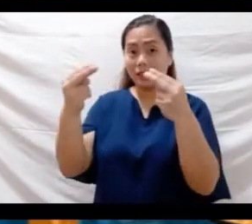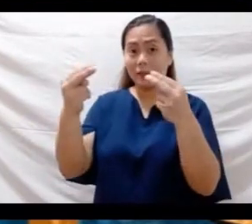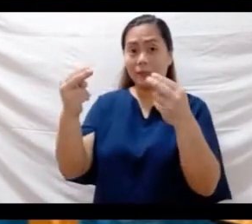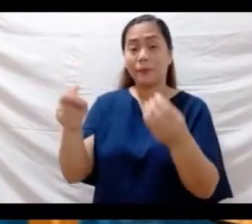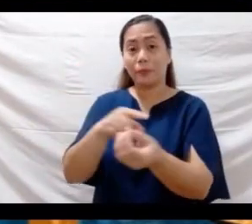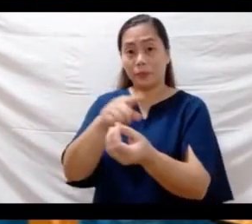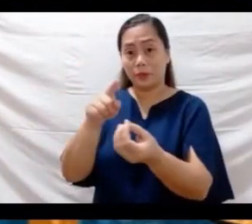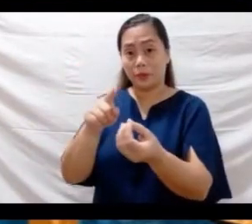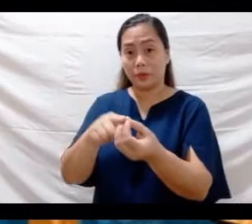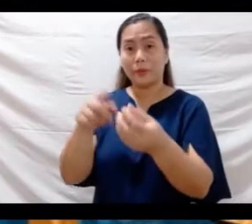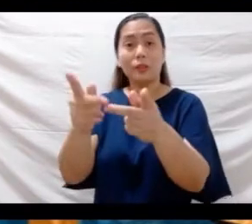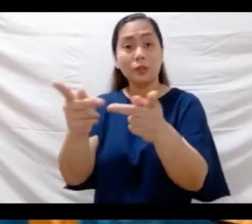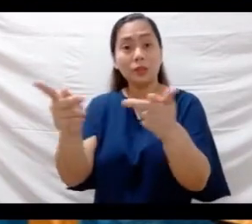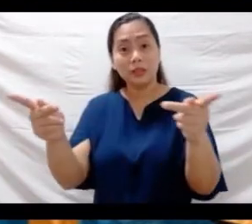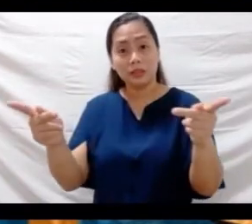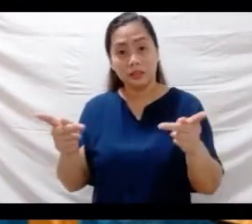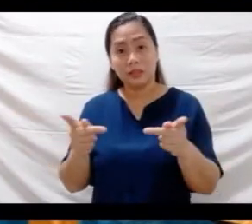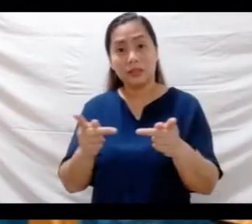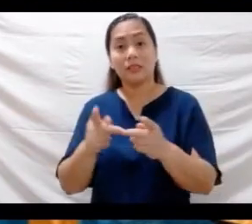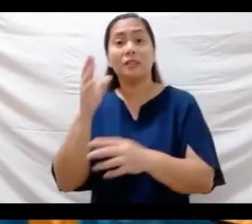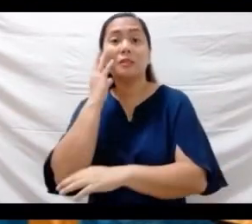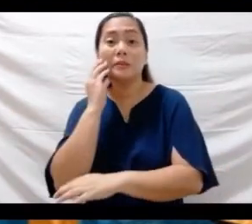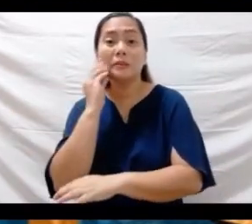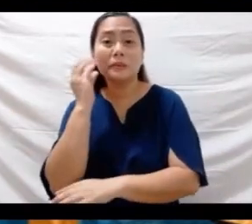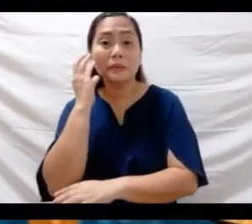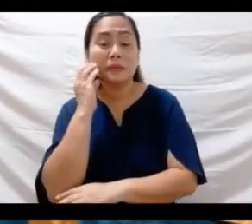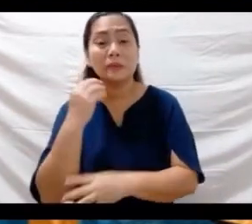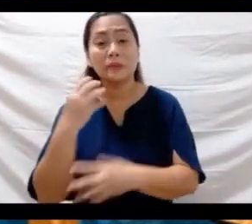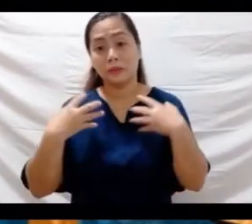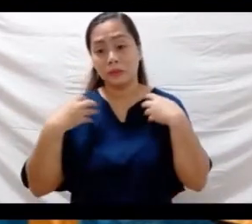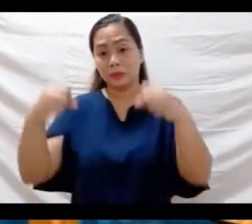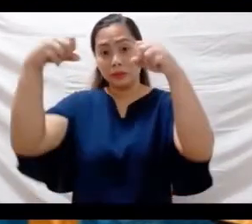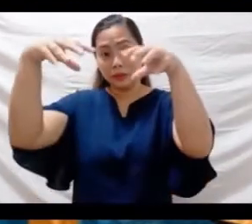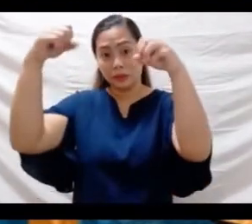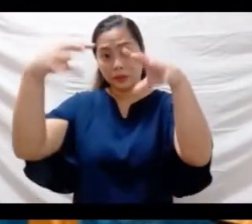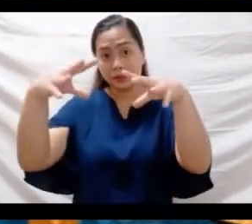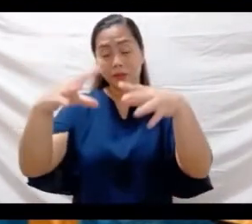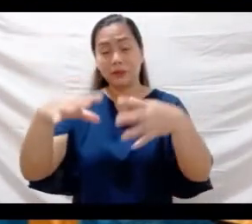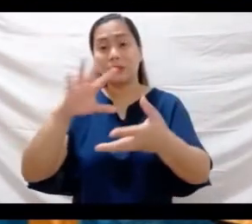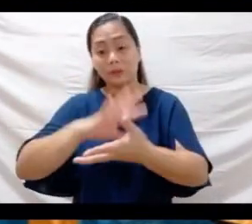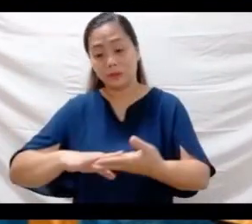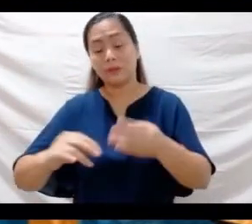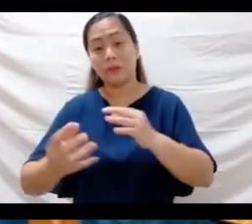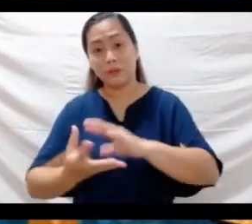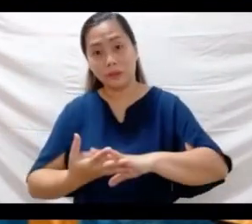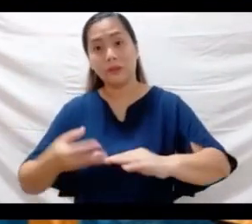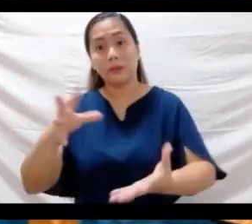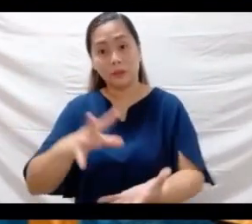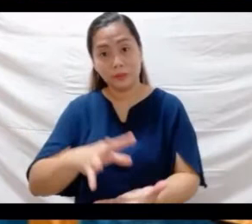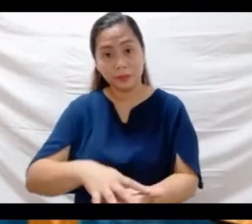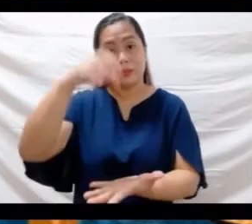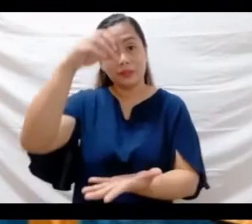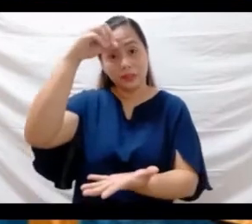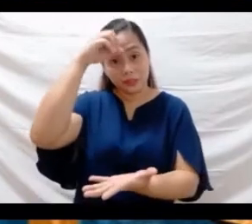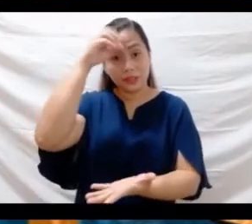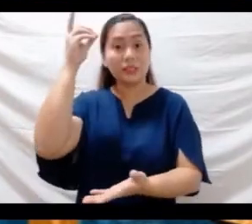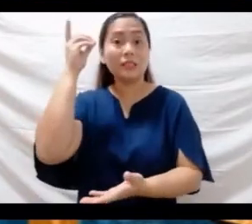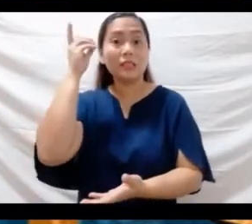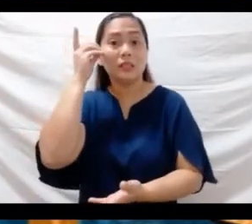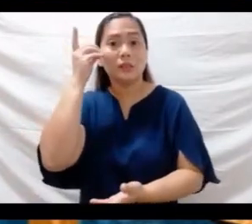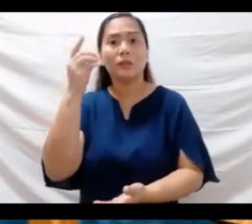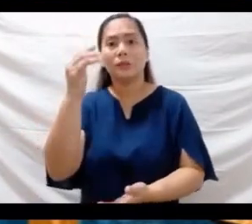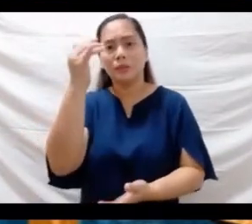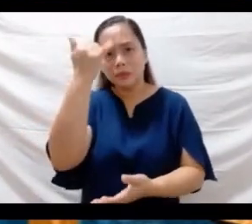mga lugar na nakaranas ng malakas na ulan. Sa kwentong ito, malalaman ni Dino kung